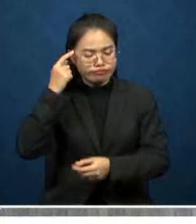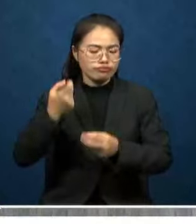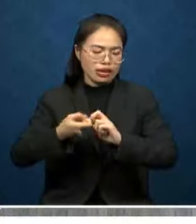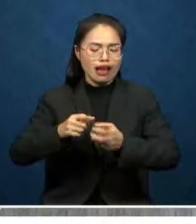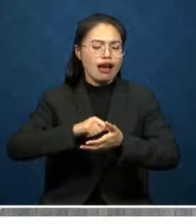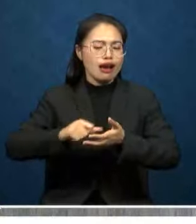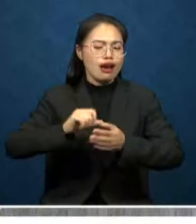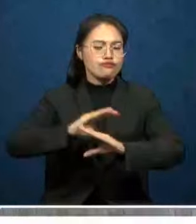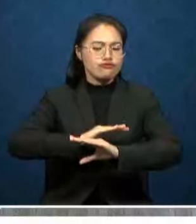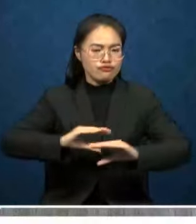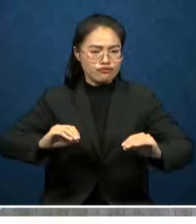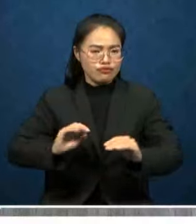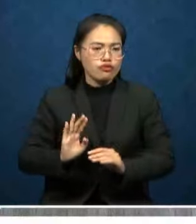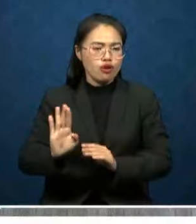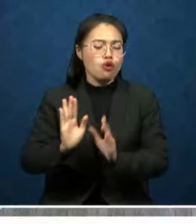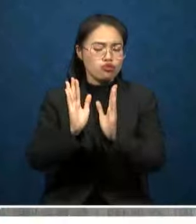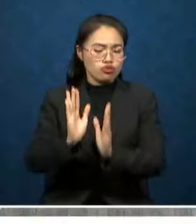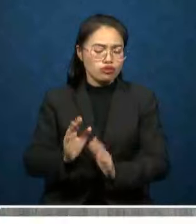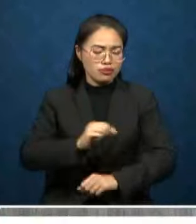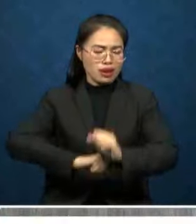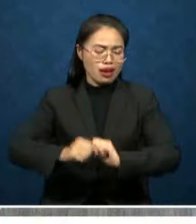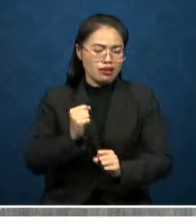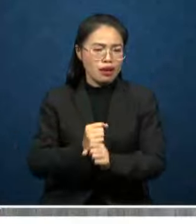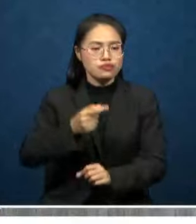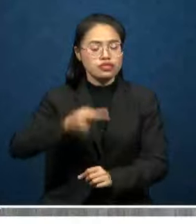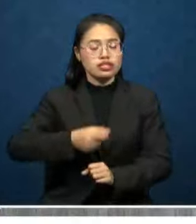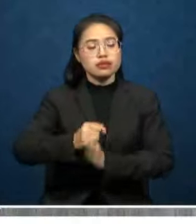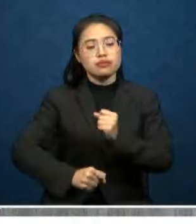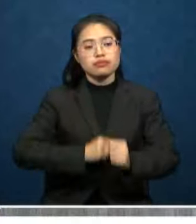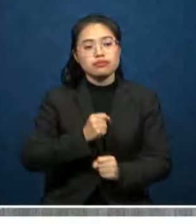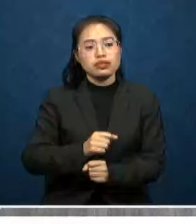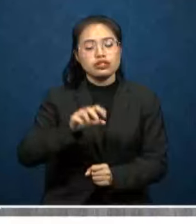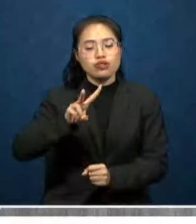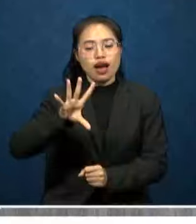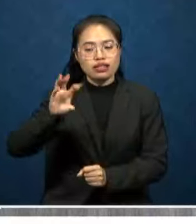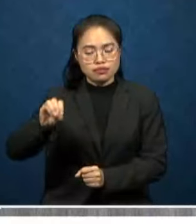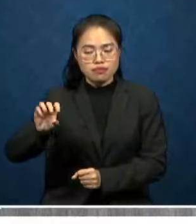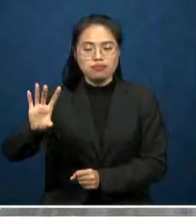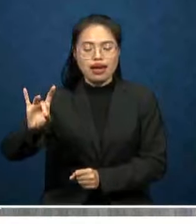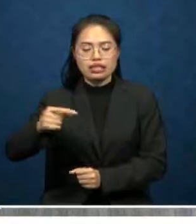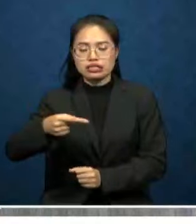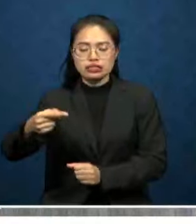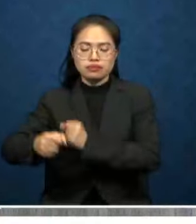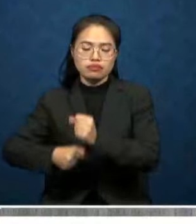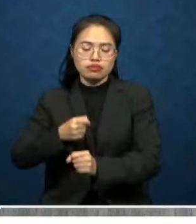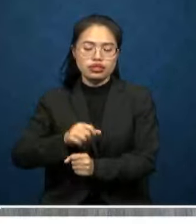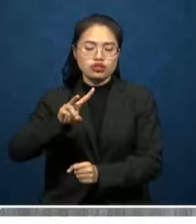ในทัศนะของผู้ปฏิบัติงานจริงเมื่อห้วงปี 2558จจนถึง